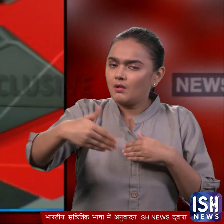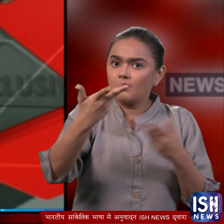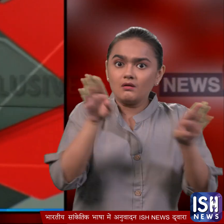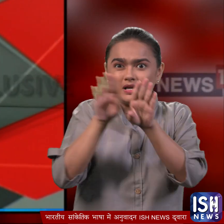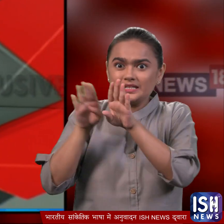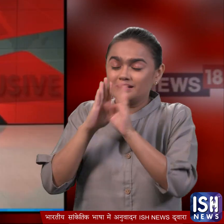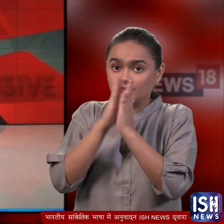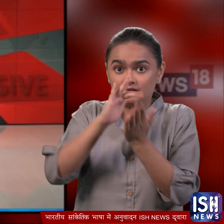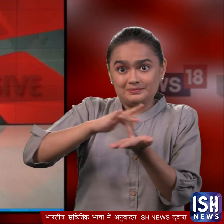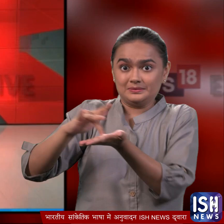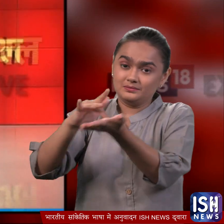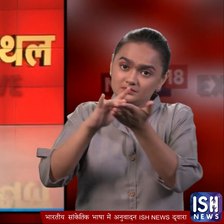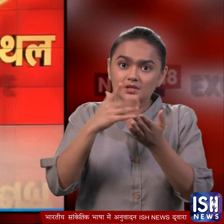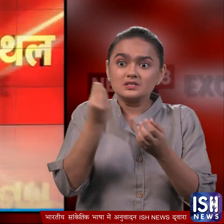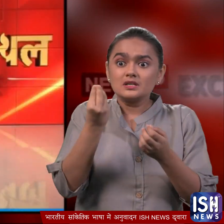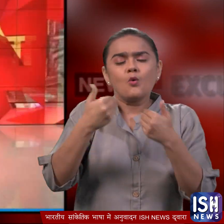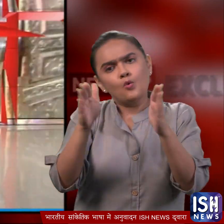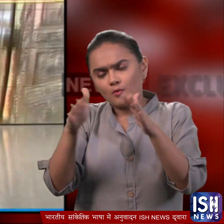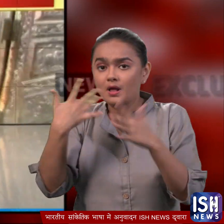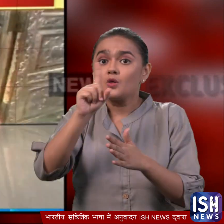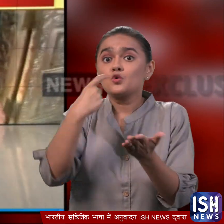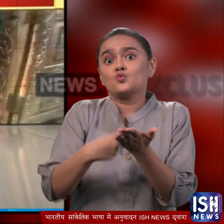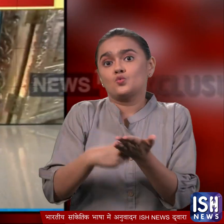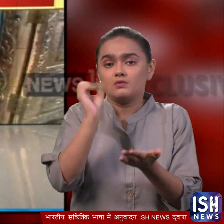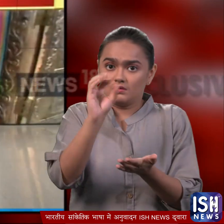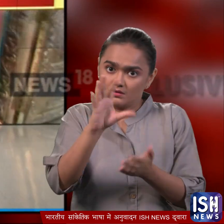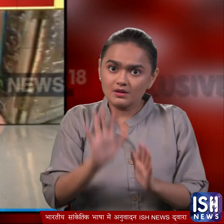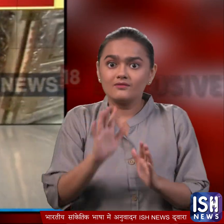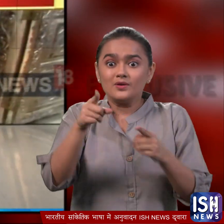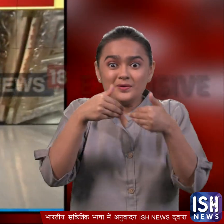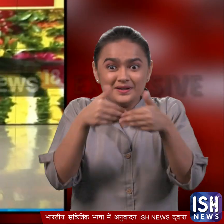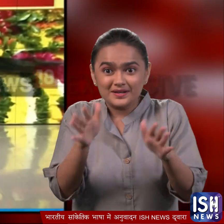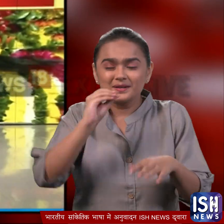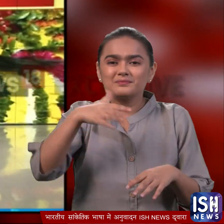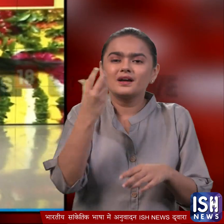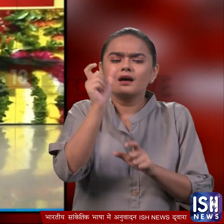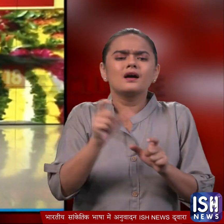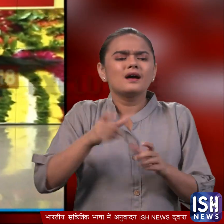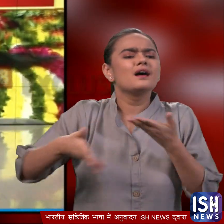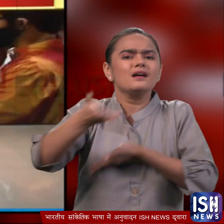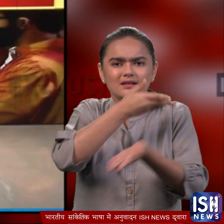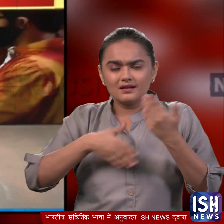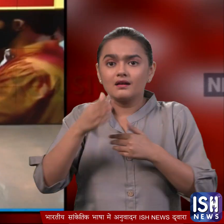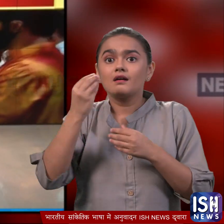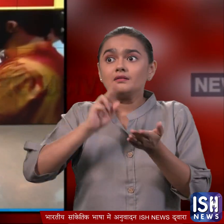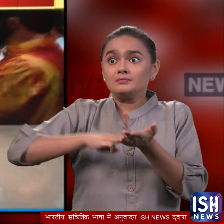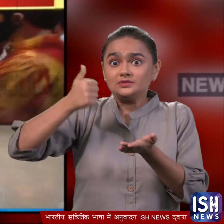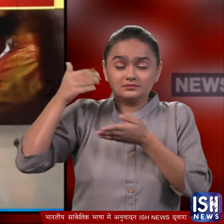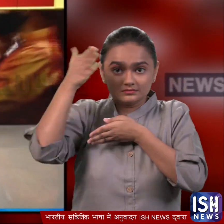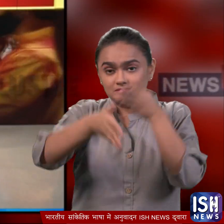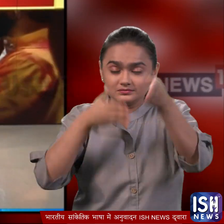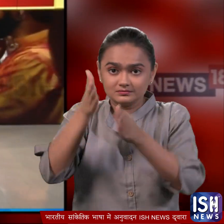से लंबे वक्त से बंद तमाम धार्मिक स्थल कुछ शर्तों के साथ खोल दिए गए। मंदिर खुलते ही आम लोगों के साथ ही महाराष्ट्र के कई नेता